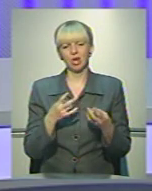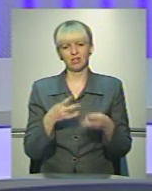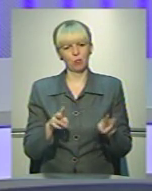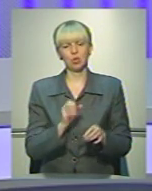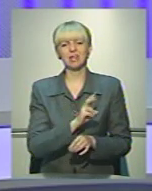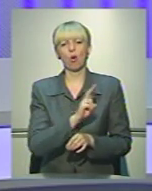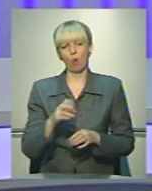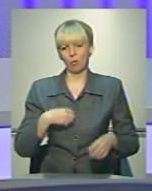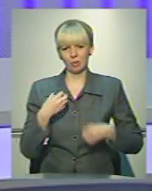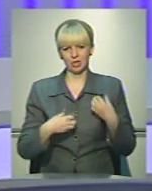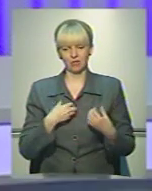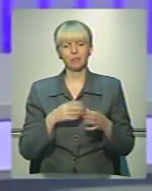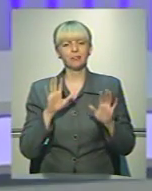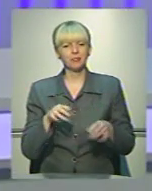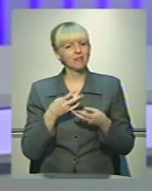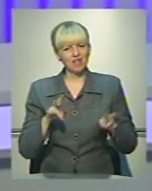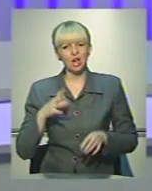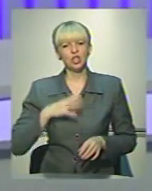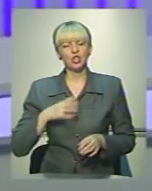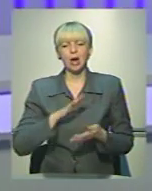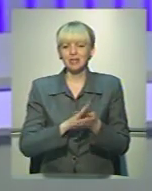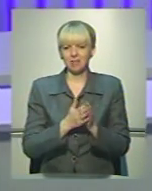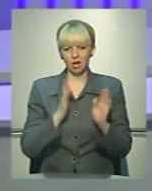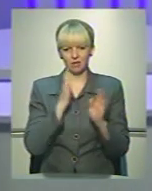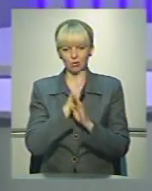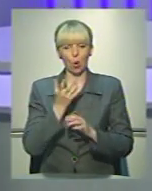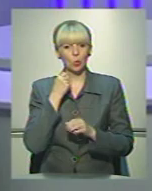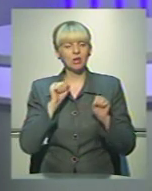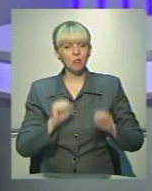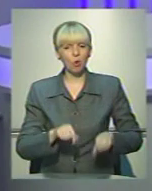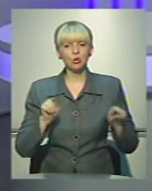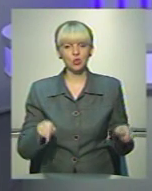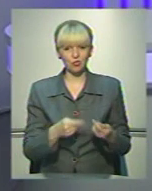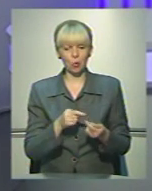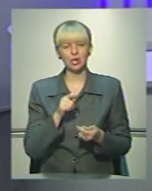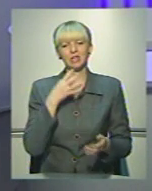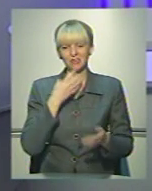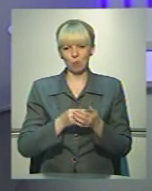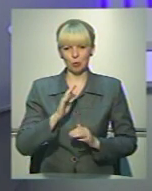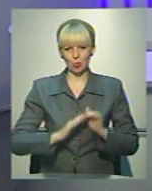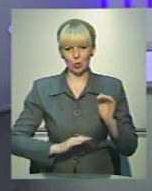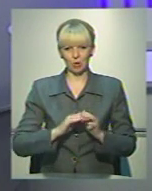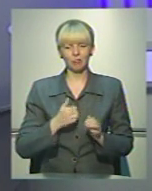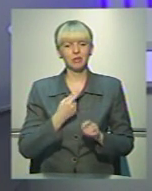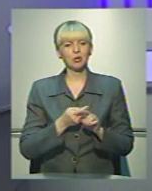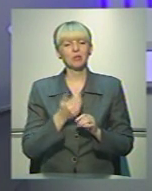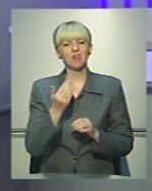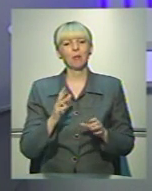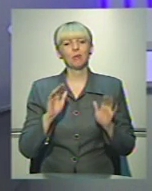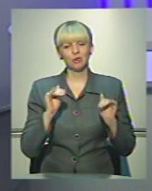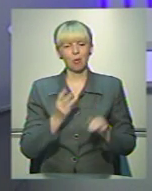кого хвилюватися. Тож, не варто чекати знаків долі, коли можна створювати її своїми руками. А я на цьому з вами